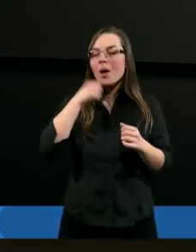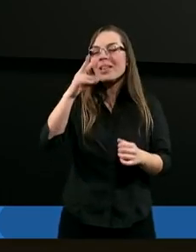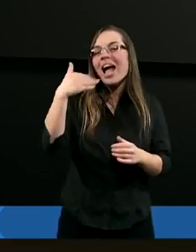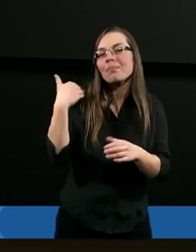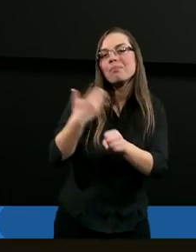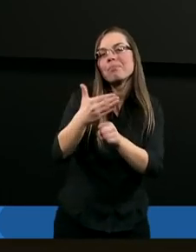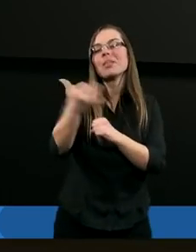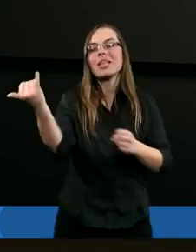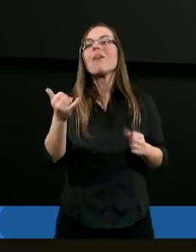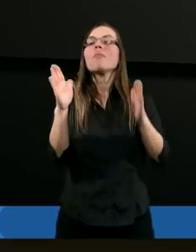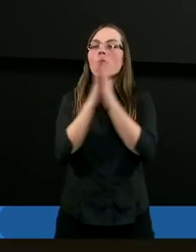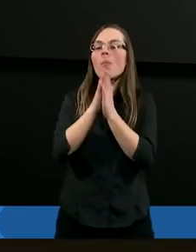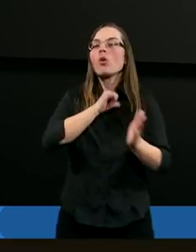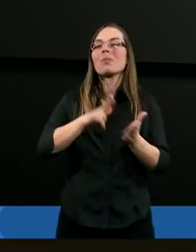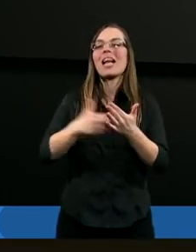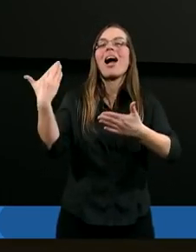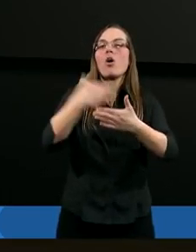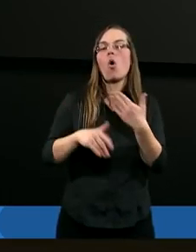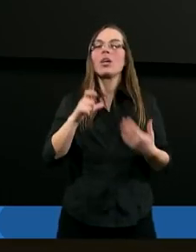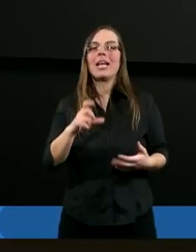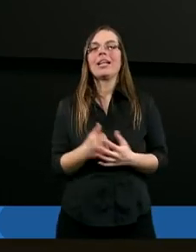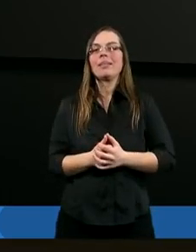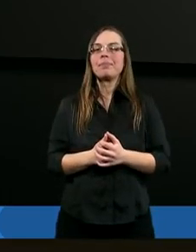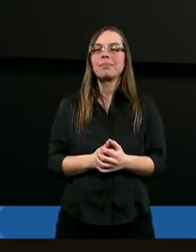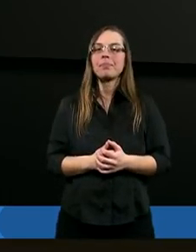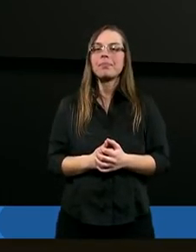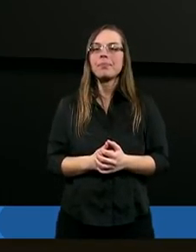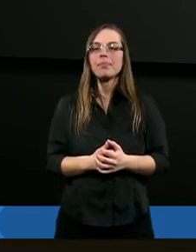oby tak było. Pomodlimy się na koniec.